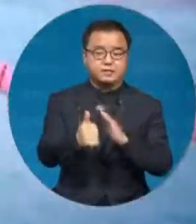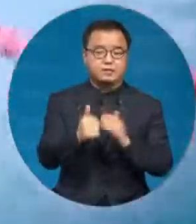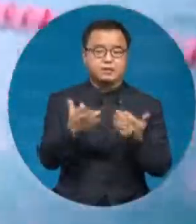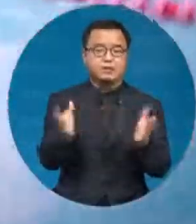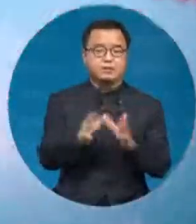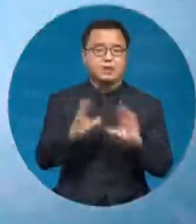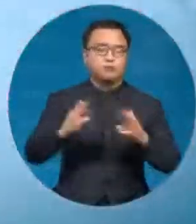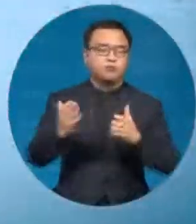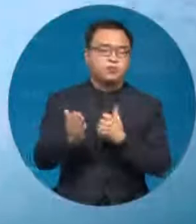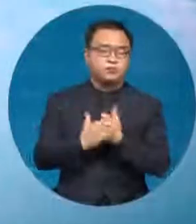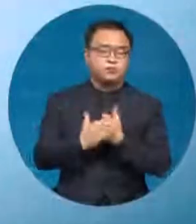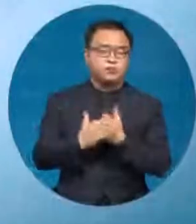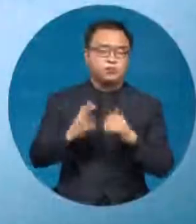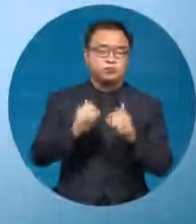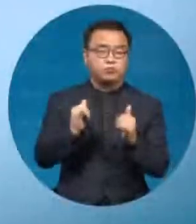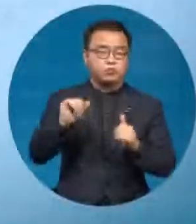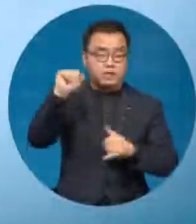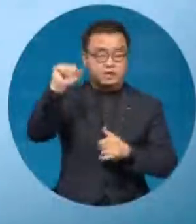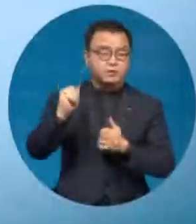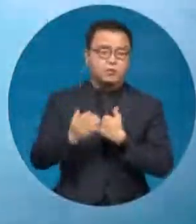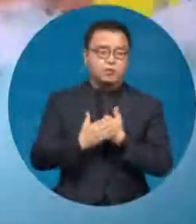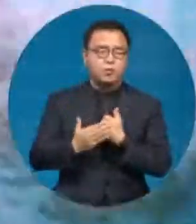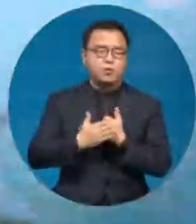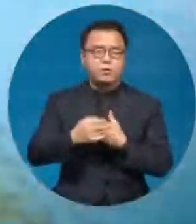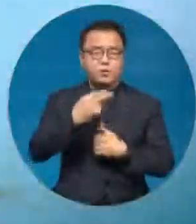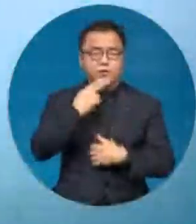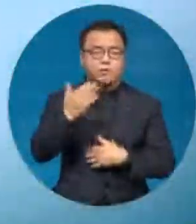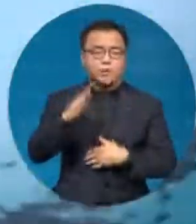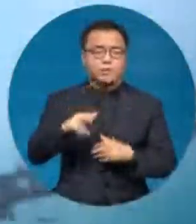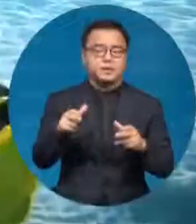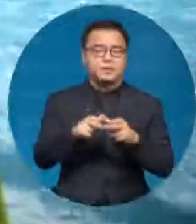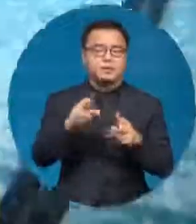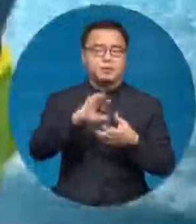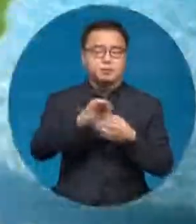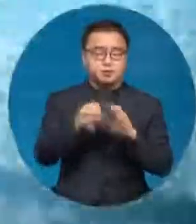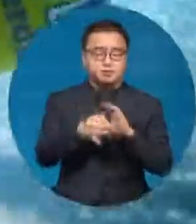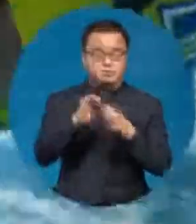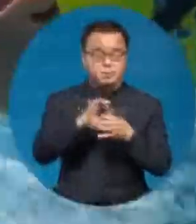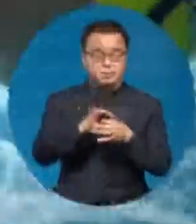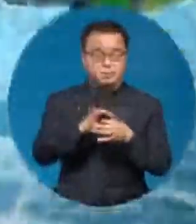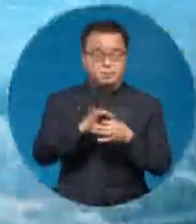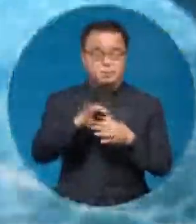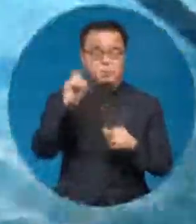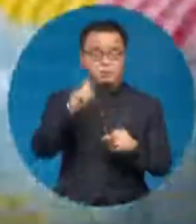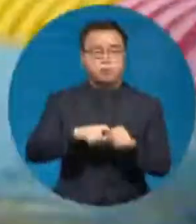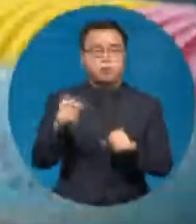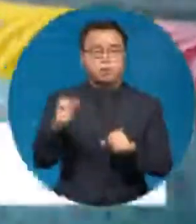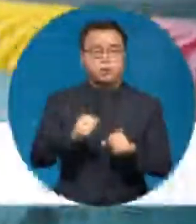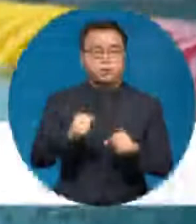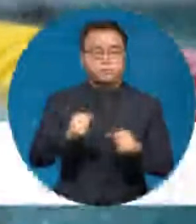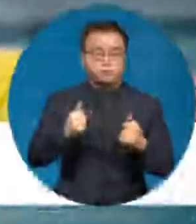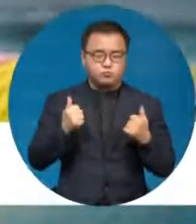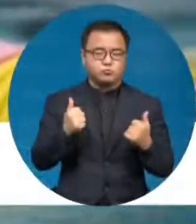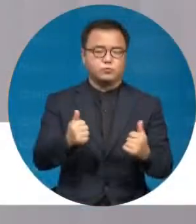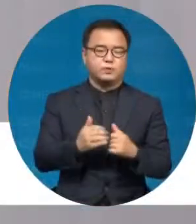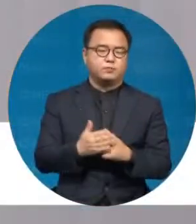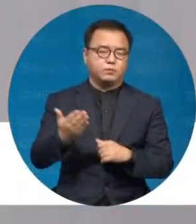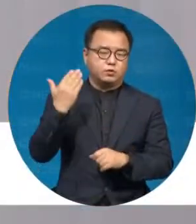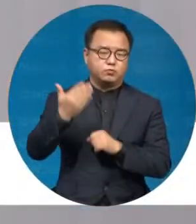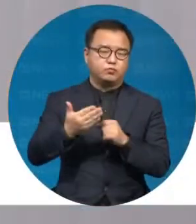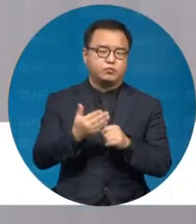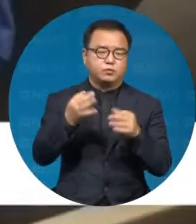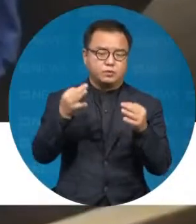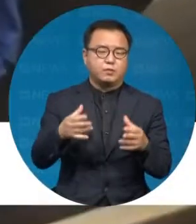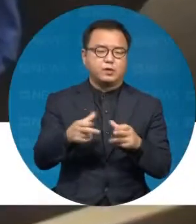국가의 지원도 국민의 응원도 없었지만 패럴림픽이라는 목표를 향해 달려왔습니다. In the past 9 years I've